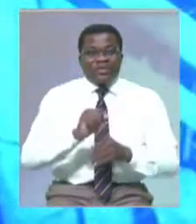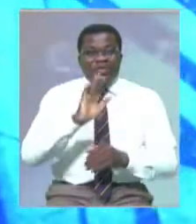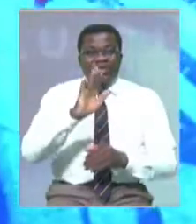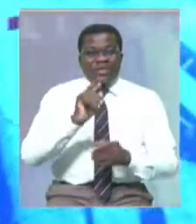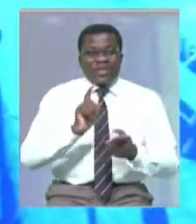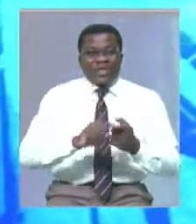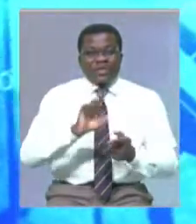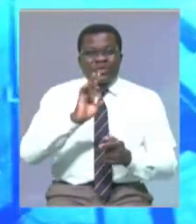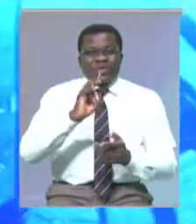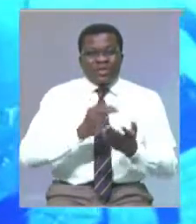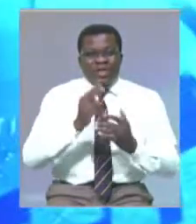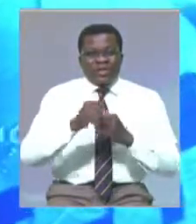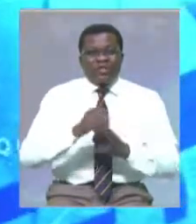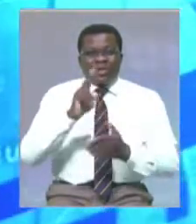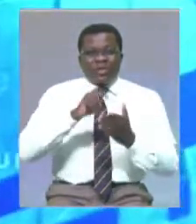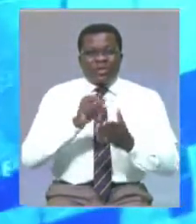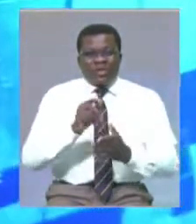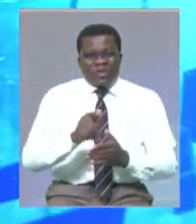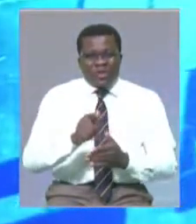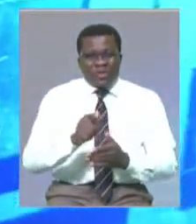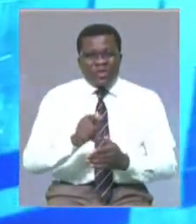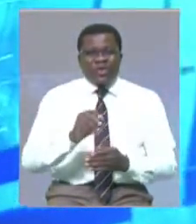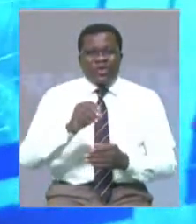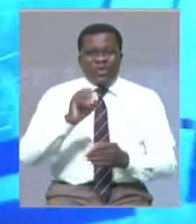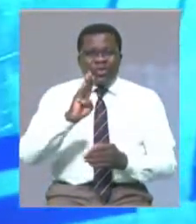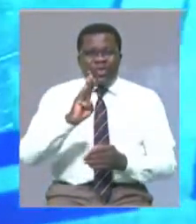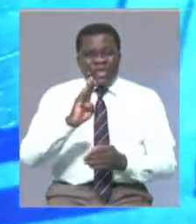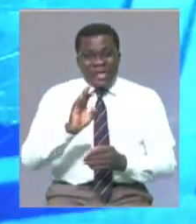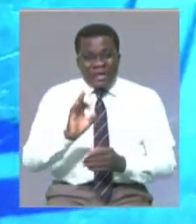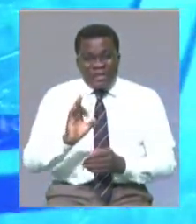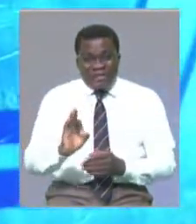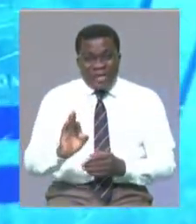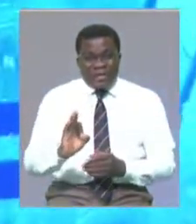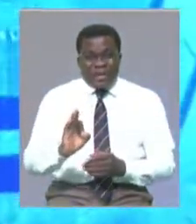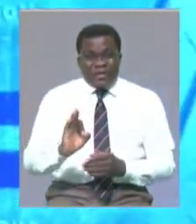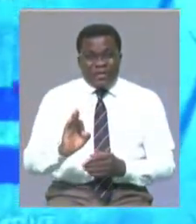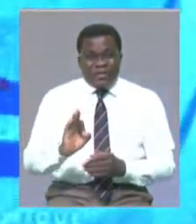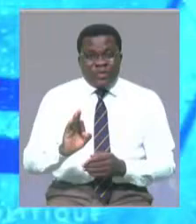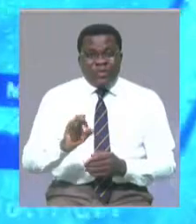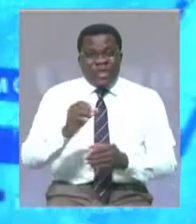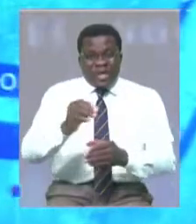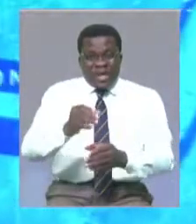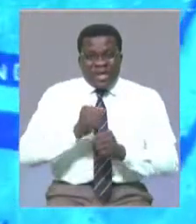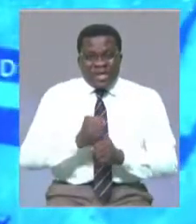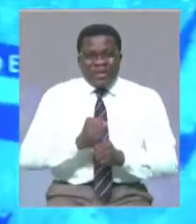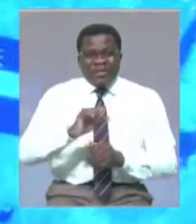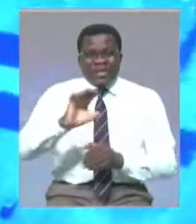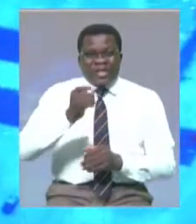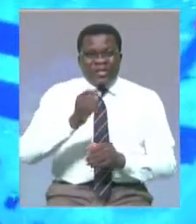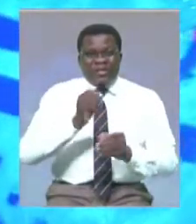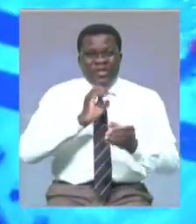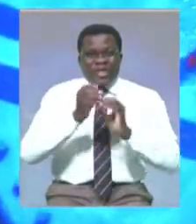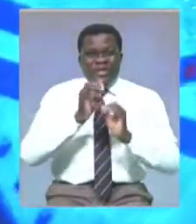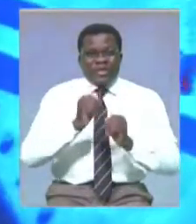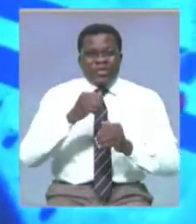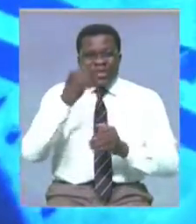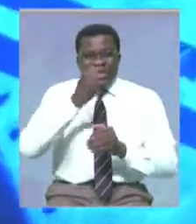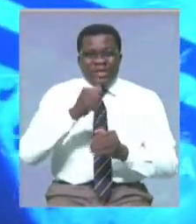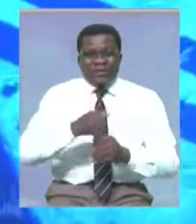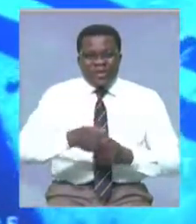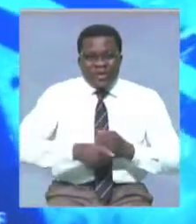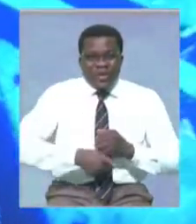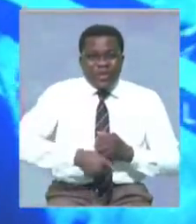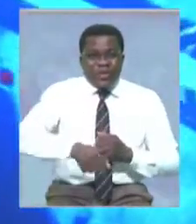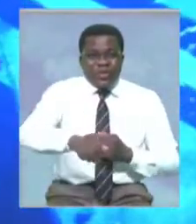5 au 7 novembre 2021, Ouagadougou, la capitale du Burkina Faso, a accueilli le 8e championnat d'Afrique de